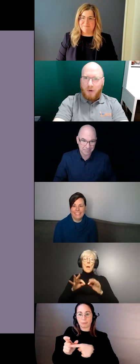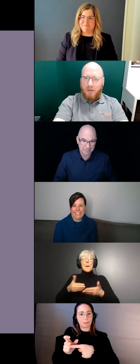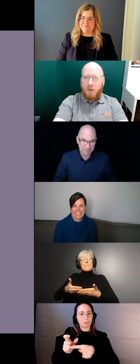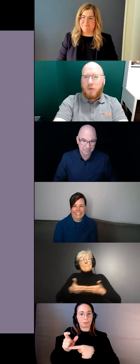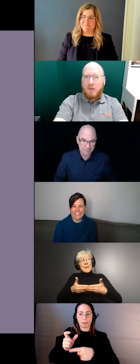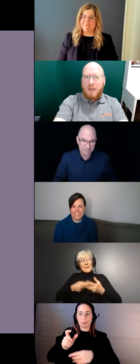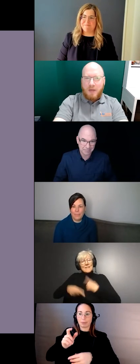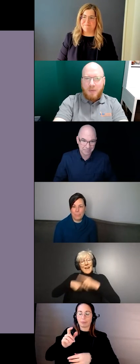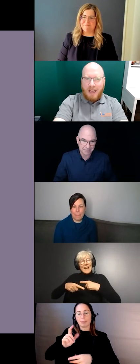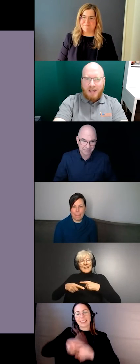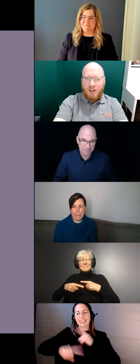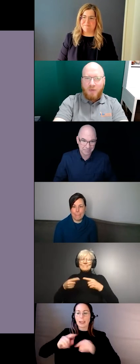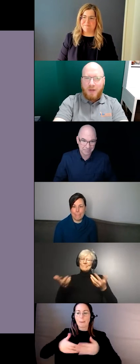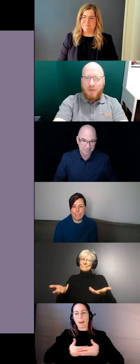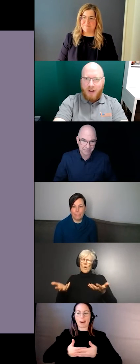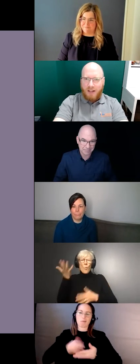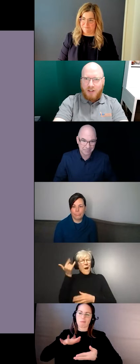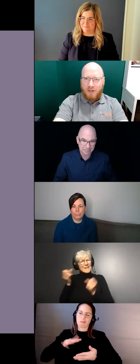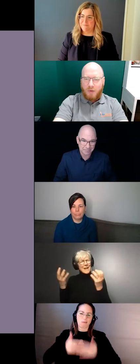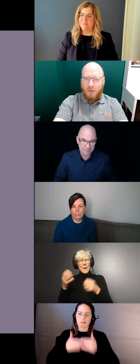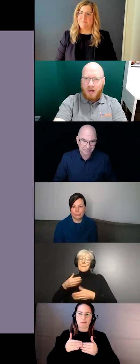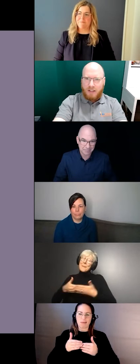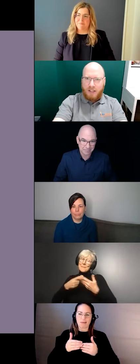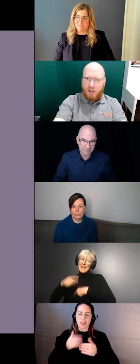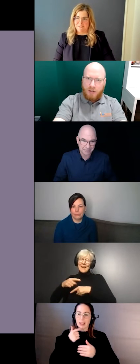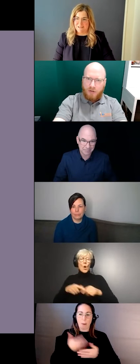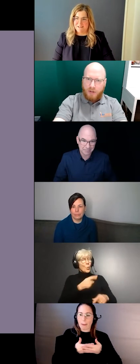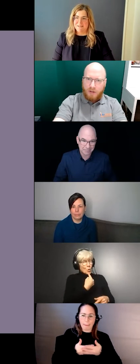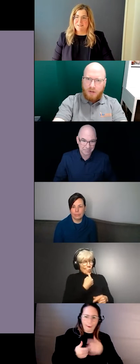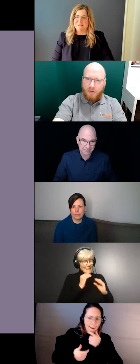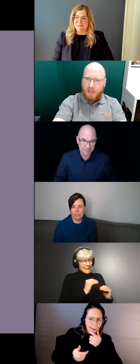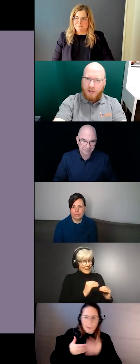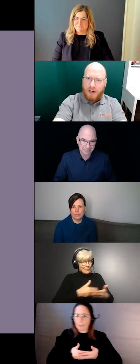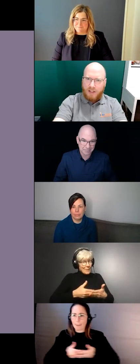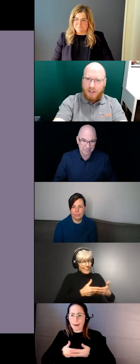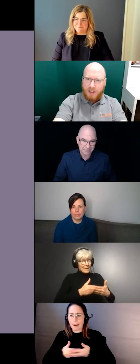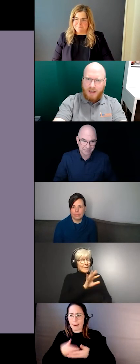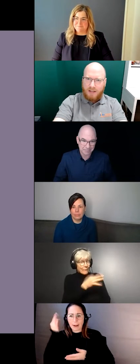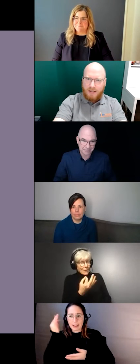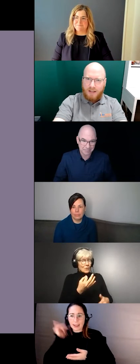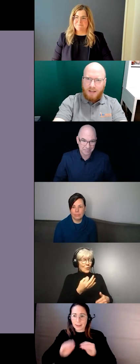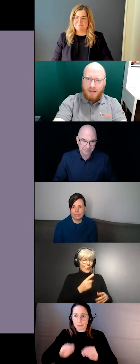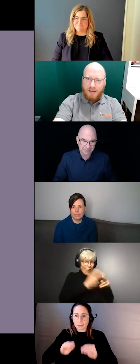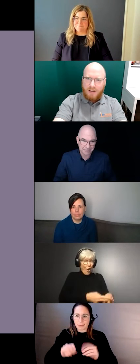pas confortable. On ne dit pas bébé anglais ou bébé français quand on essaie d'enseigner les enfants, l'anglais ou le français en tant qu'enfant.